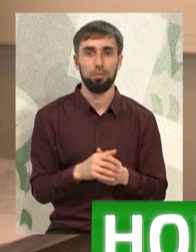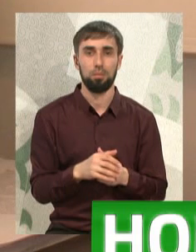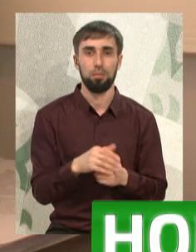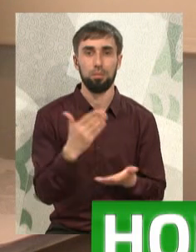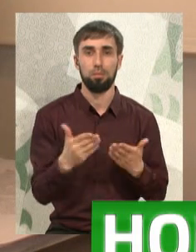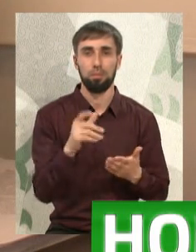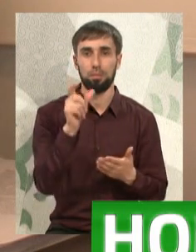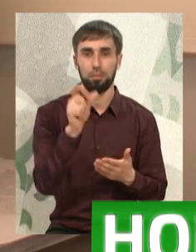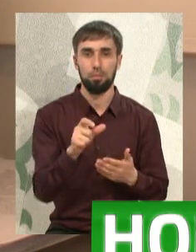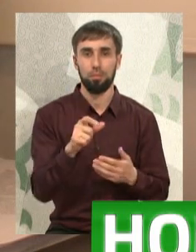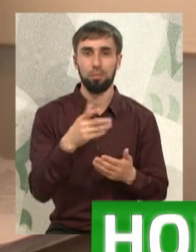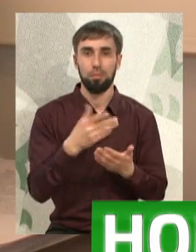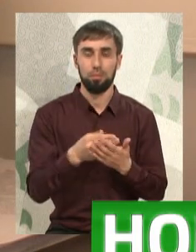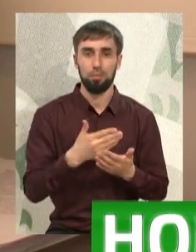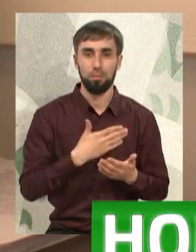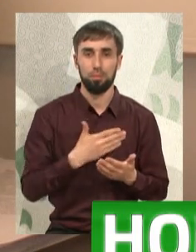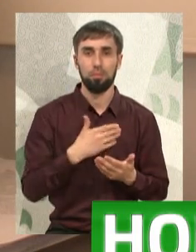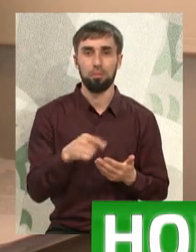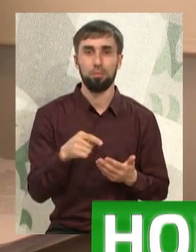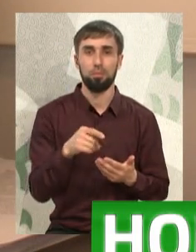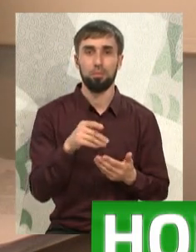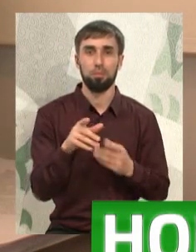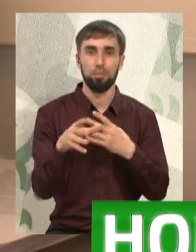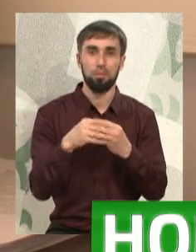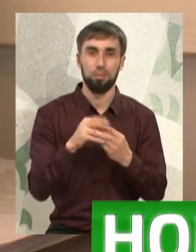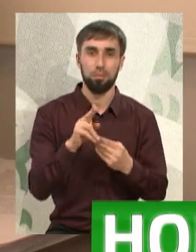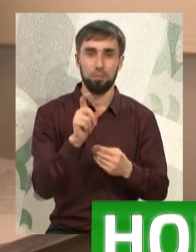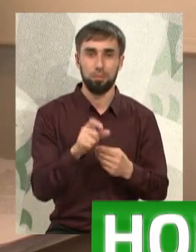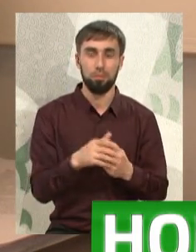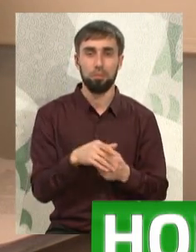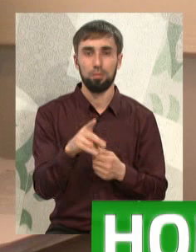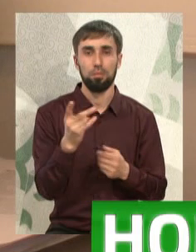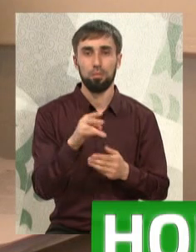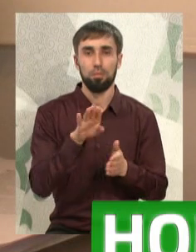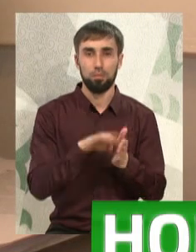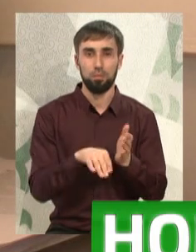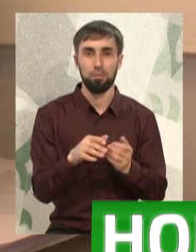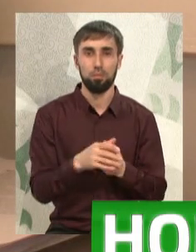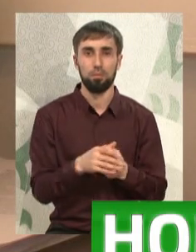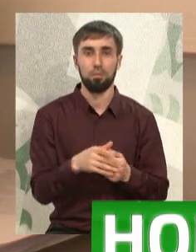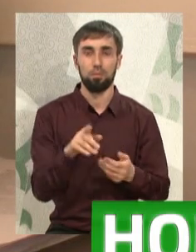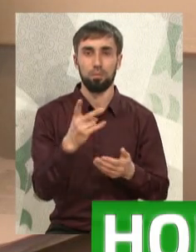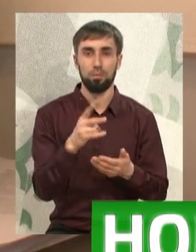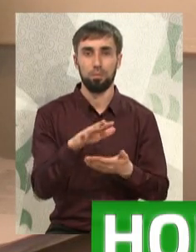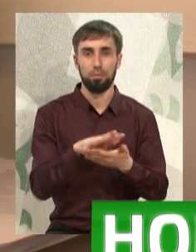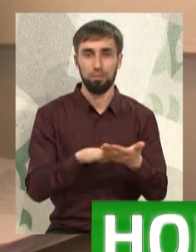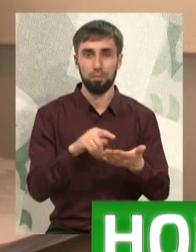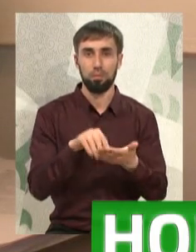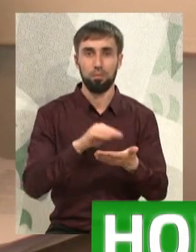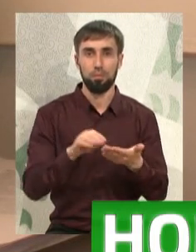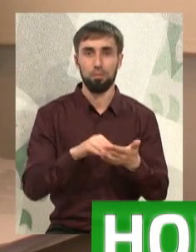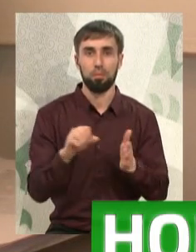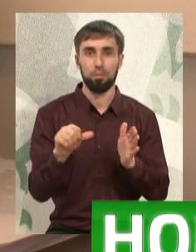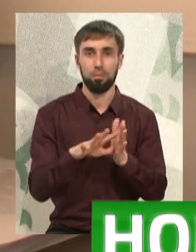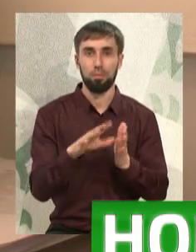гражданину, проживающему совместно с этим человеком, нужно просто написать заявление в электронном